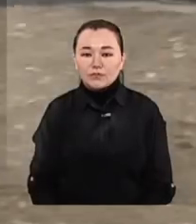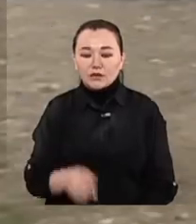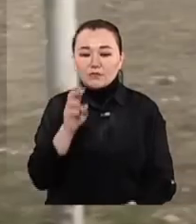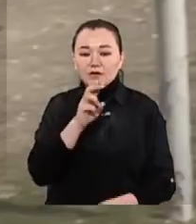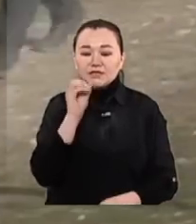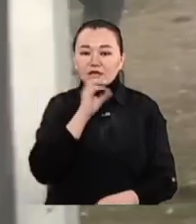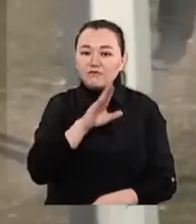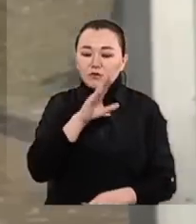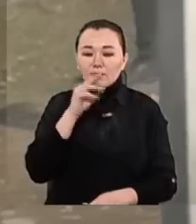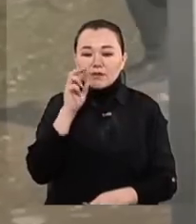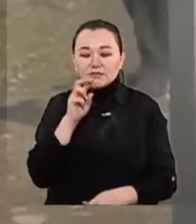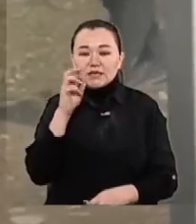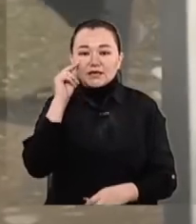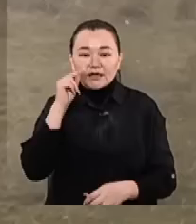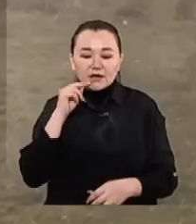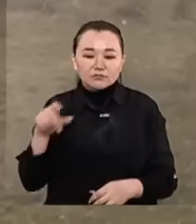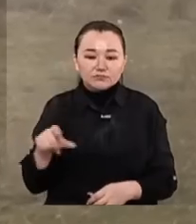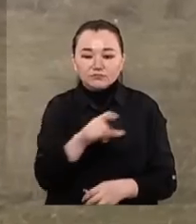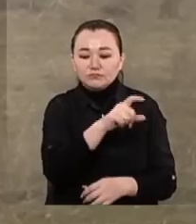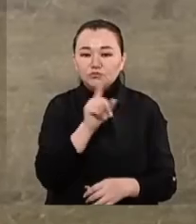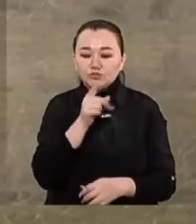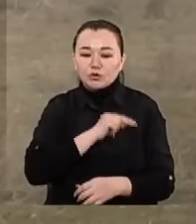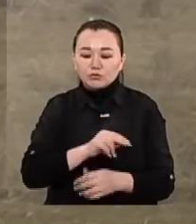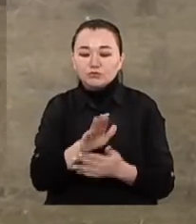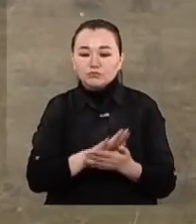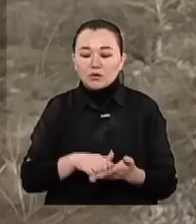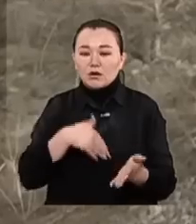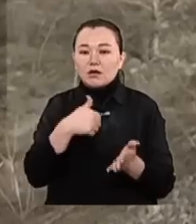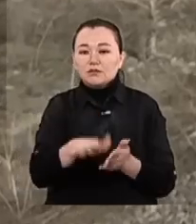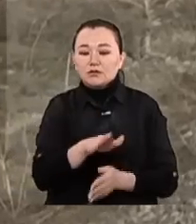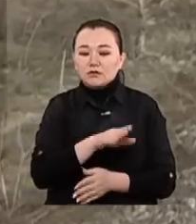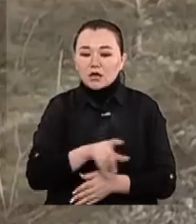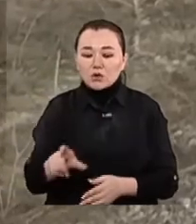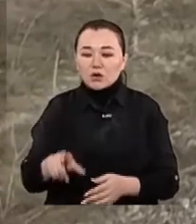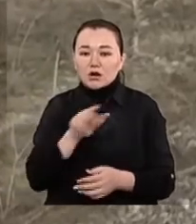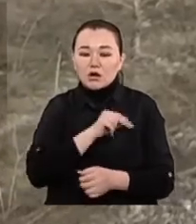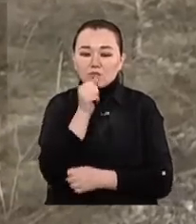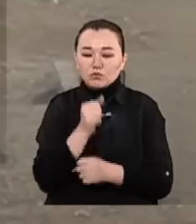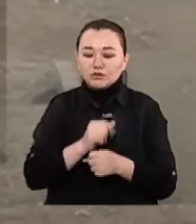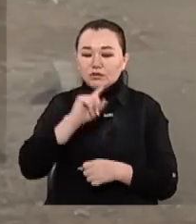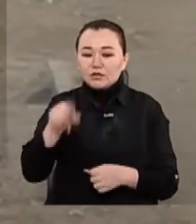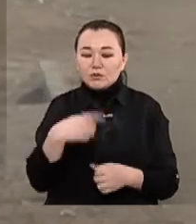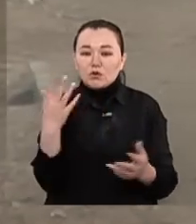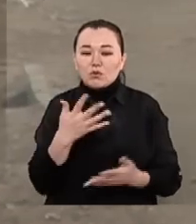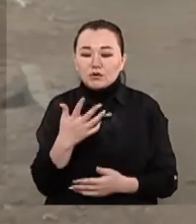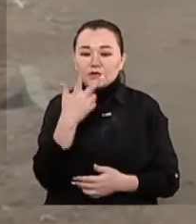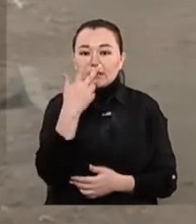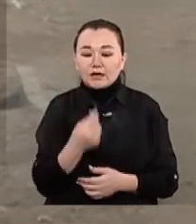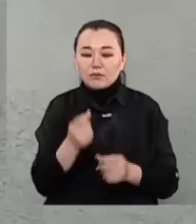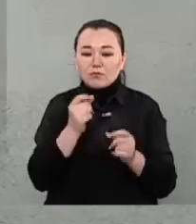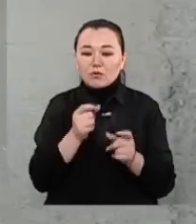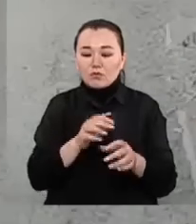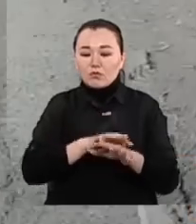Батыс Европа Батыс Кытай автодалызынын жумушчулары неге жолду тазалаудан бас тартты? Жумушчулардын талабы кандай? 3 күндө кокус